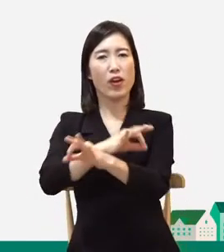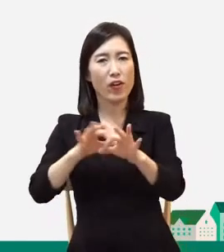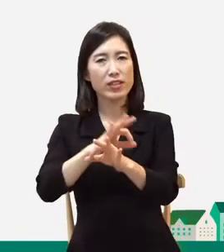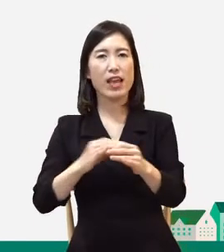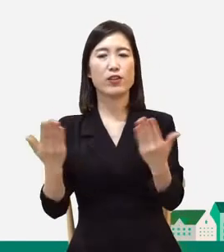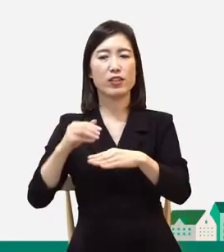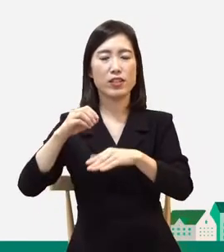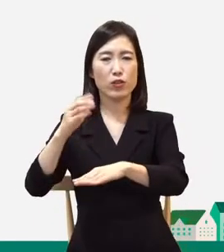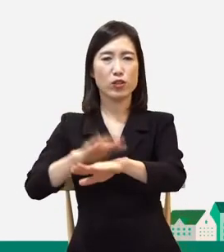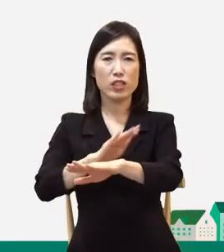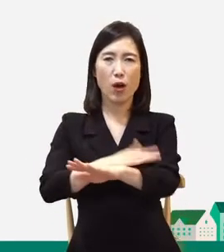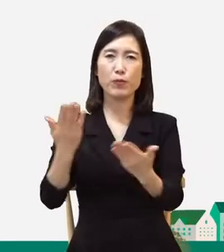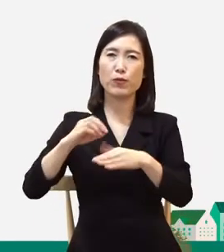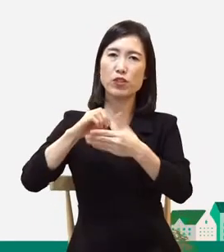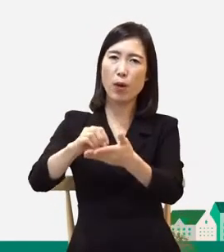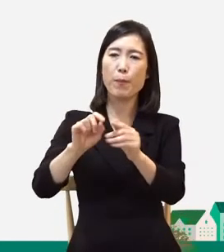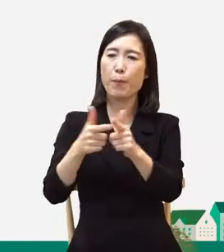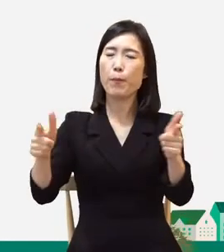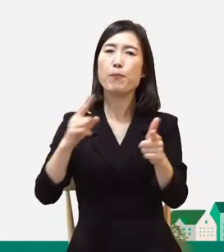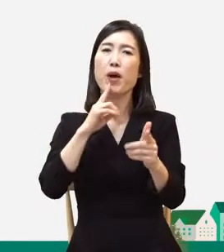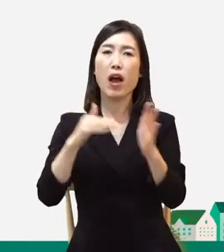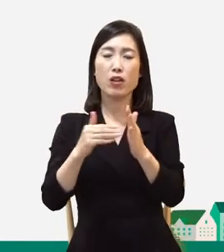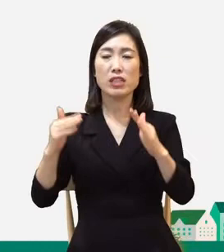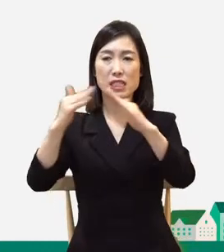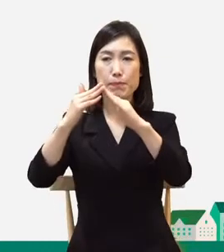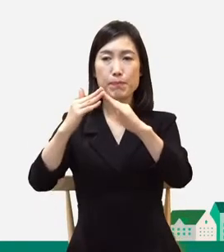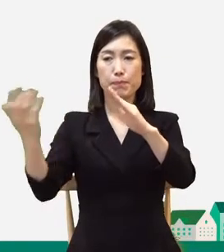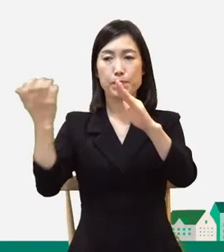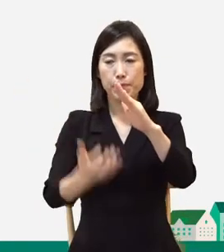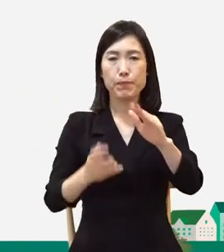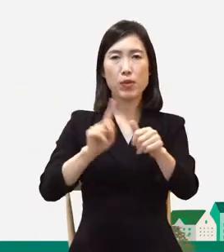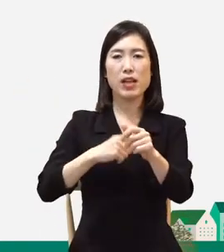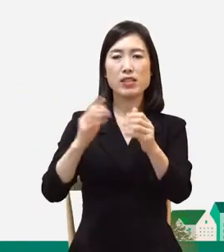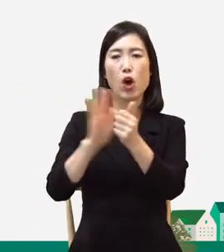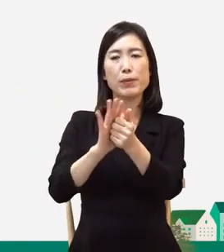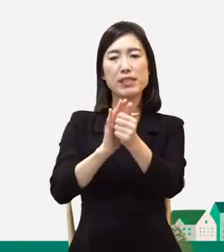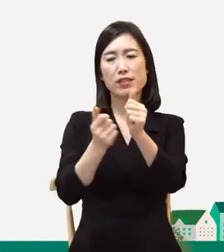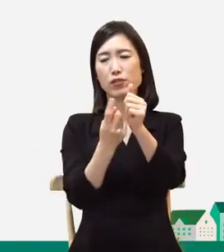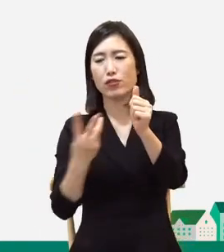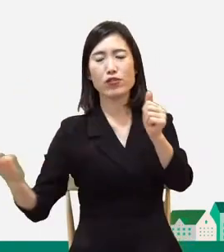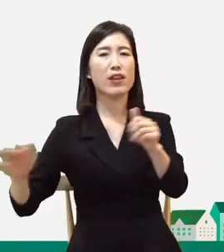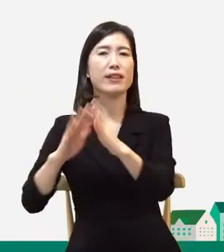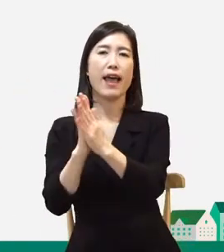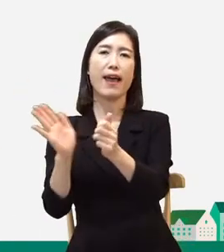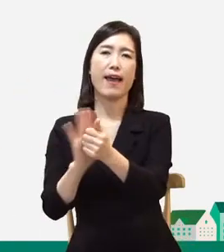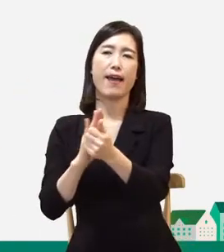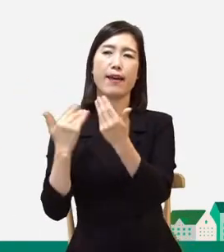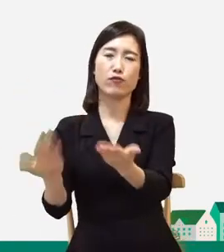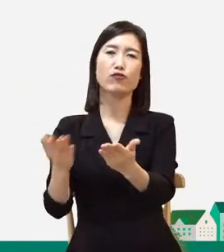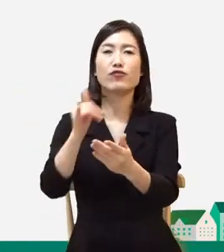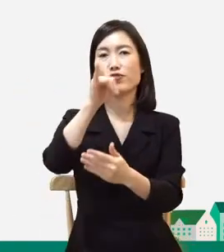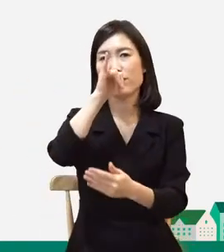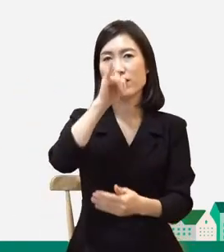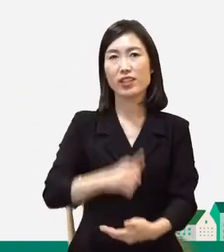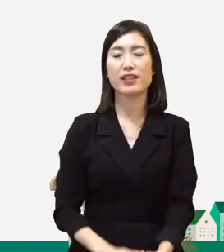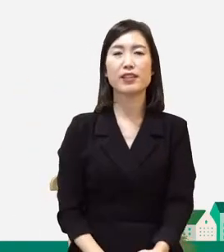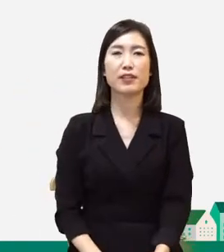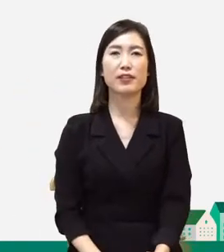취업 영역들을 지원주택의 입주를 통해서 서비스를 연계하면서 지금 받고 있는 그러한